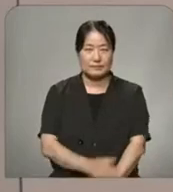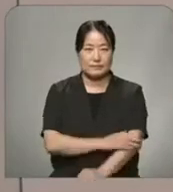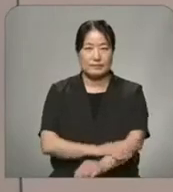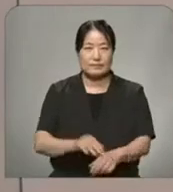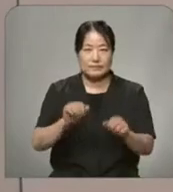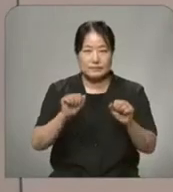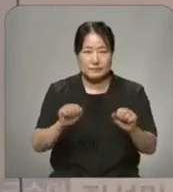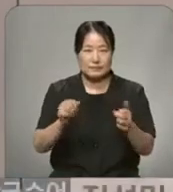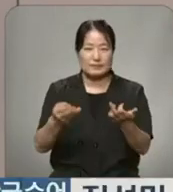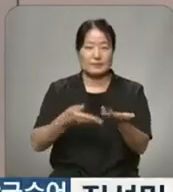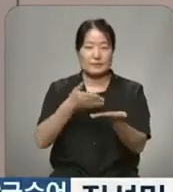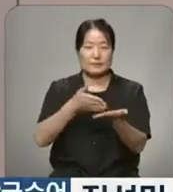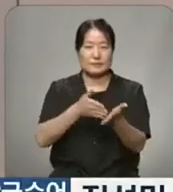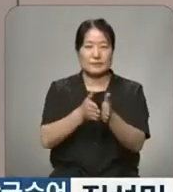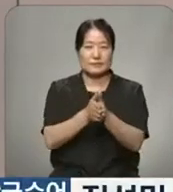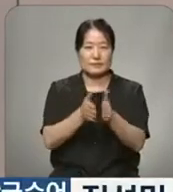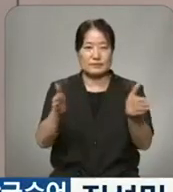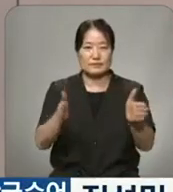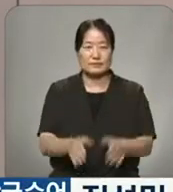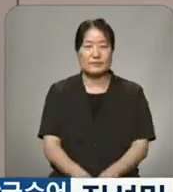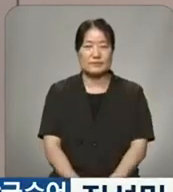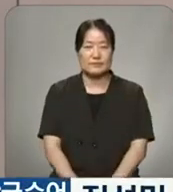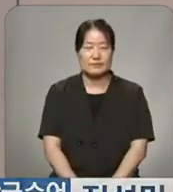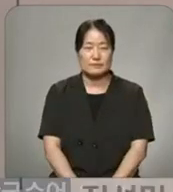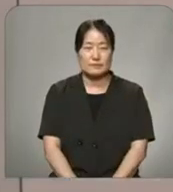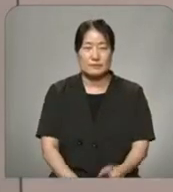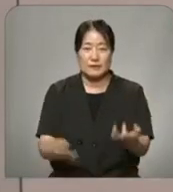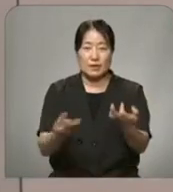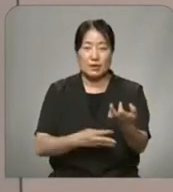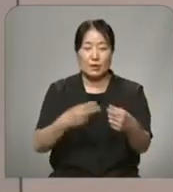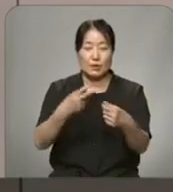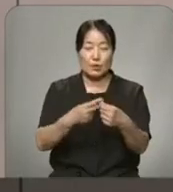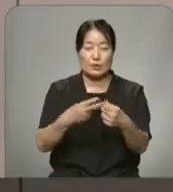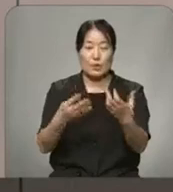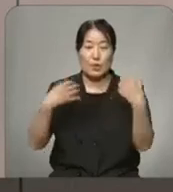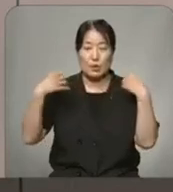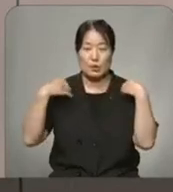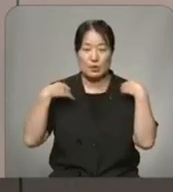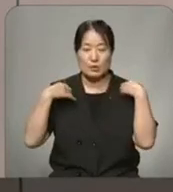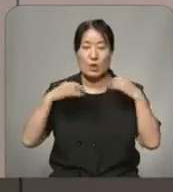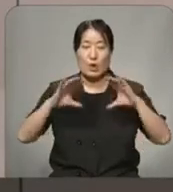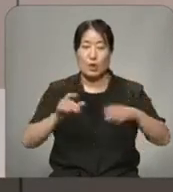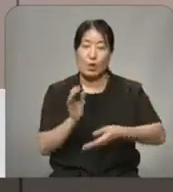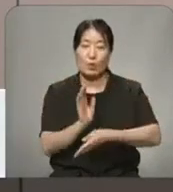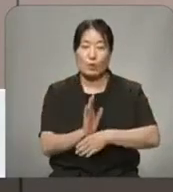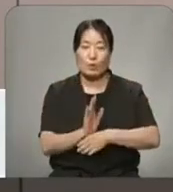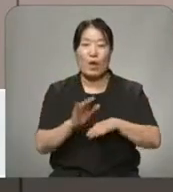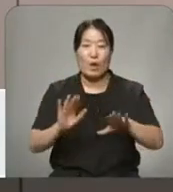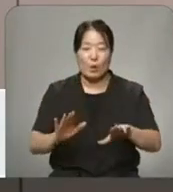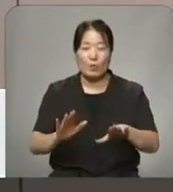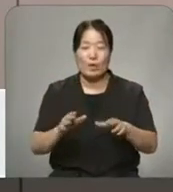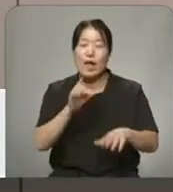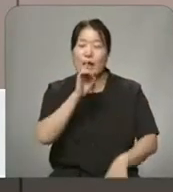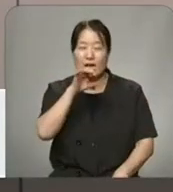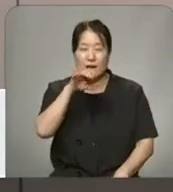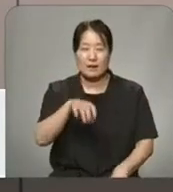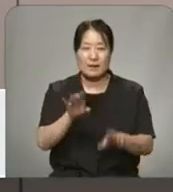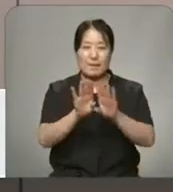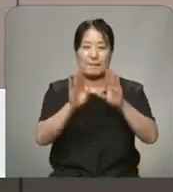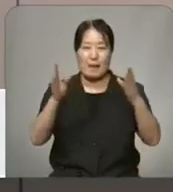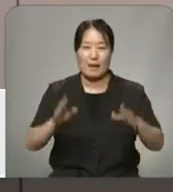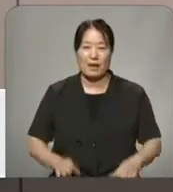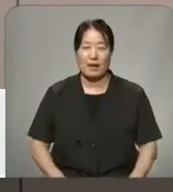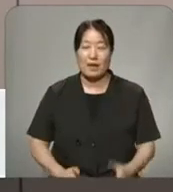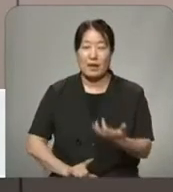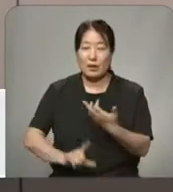여러분 안녕하십니까? 9시 강원 뉴스입니다. 강원도 제2청사 글로벌 본부가 오늘 강릉에서 개청했습니다. 영동 지역